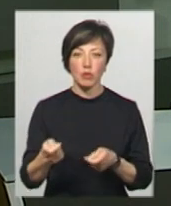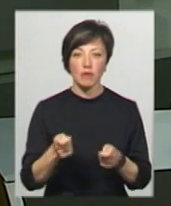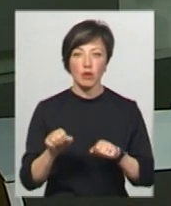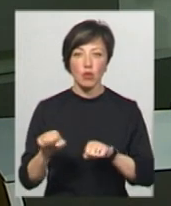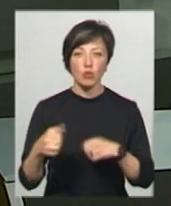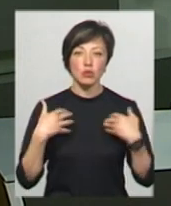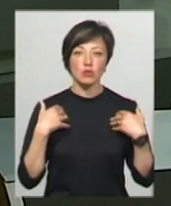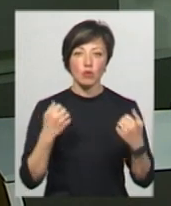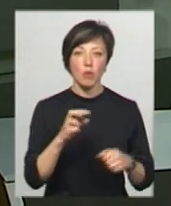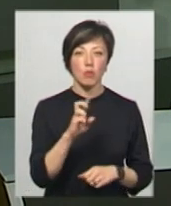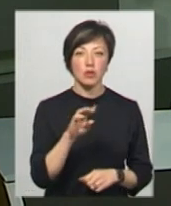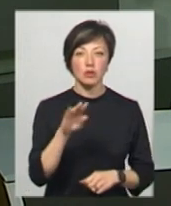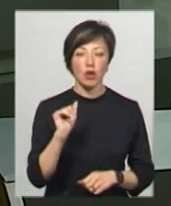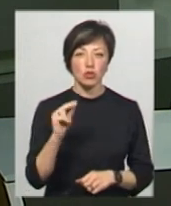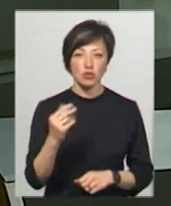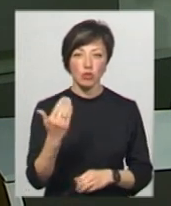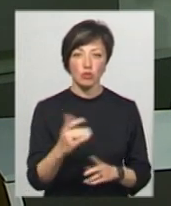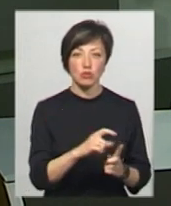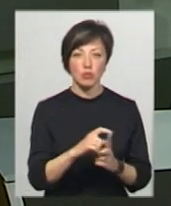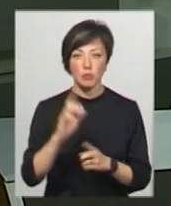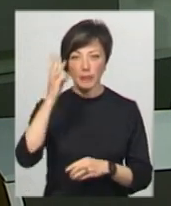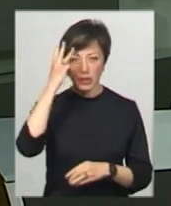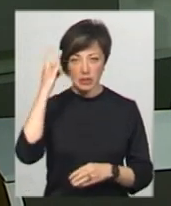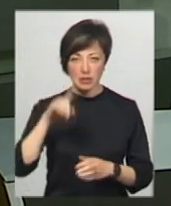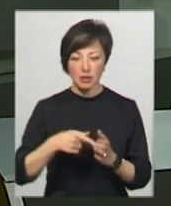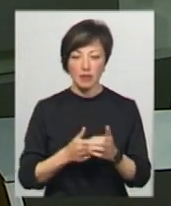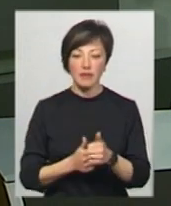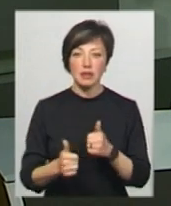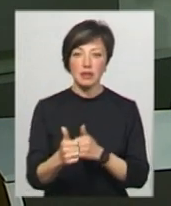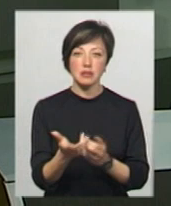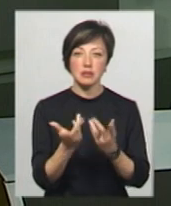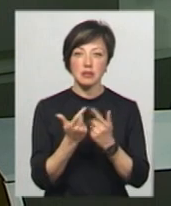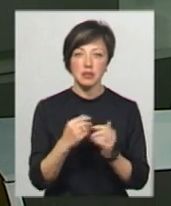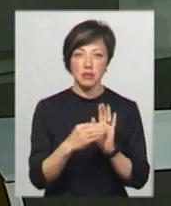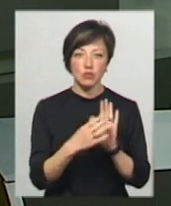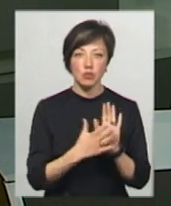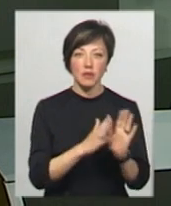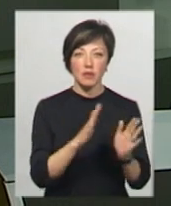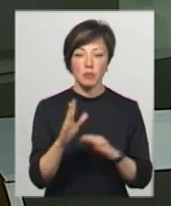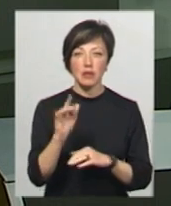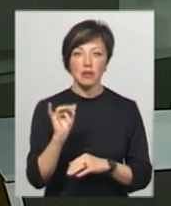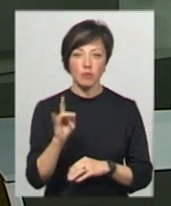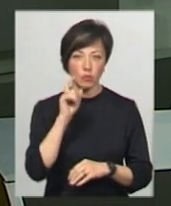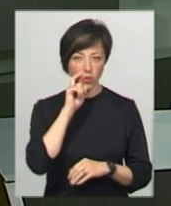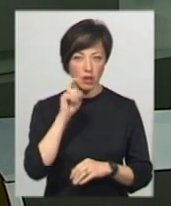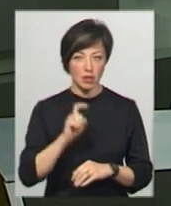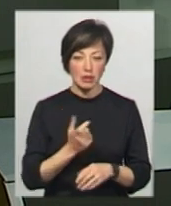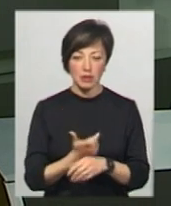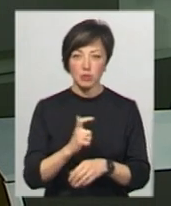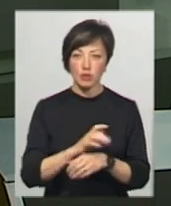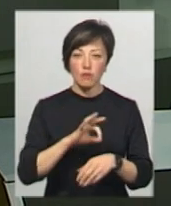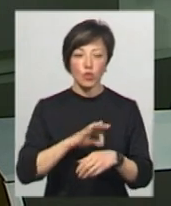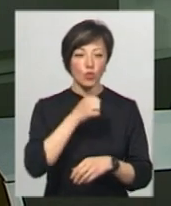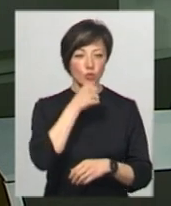охорони здоров'я Борис Ткач. За його словами, Хмельницький у лідерах з кількості зареєстрованих випадків кору в Україні. Найбільше